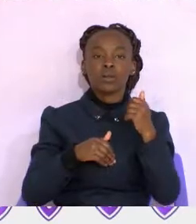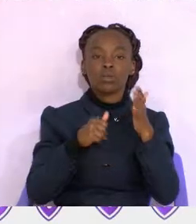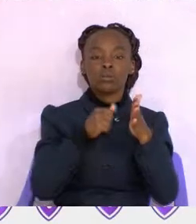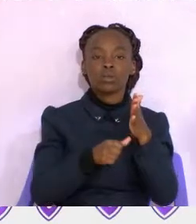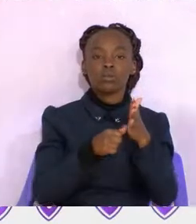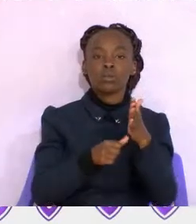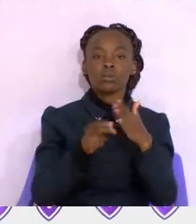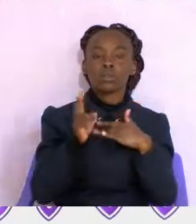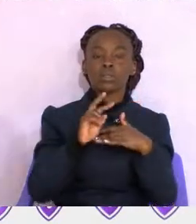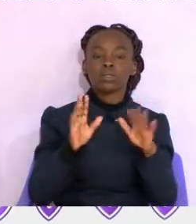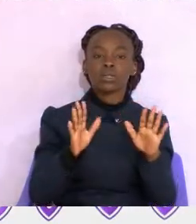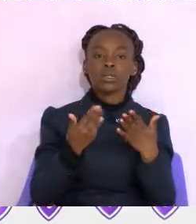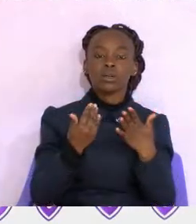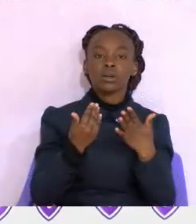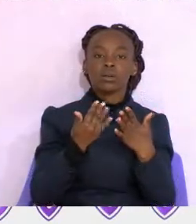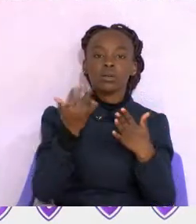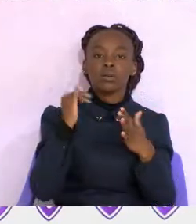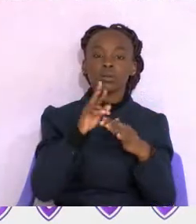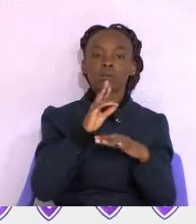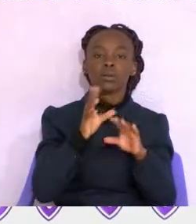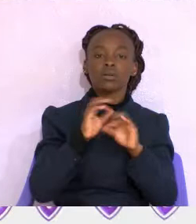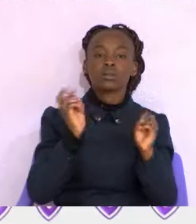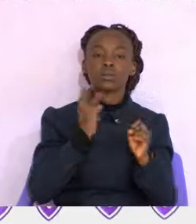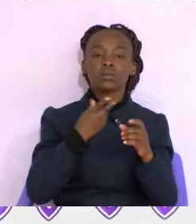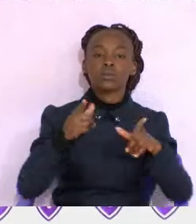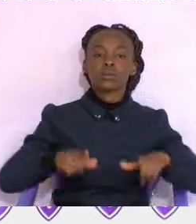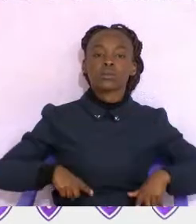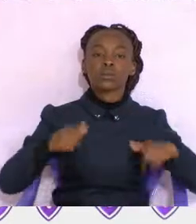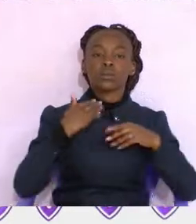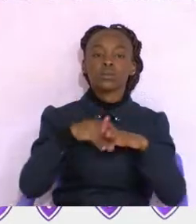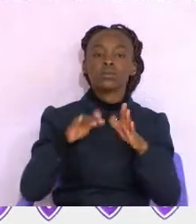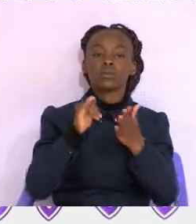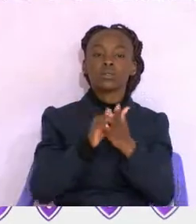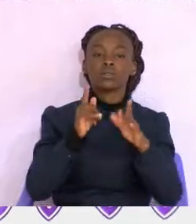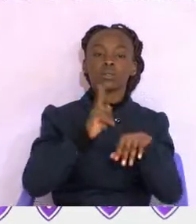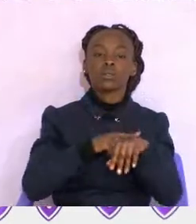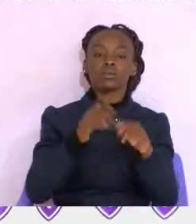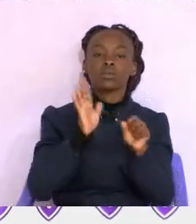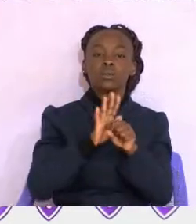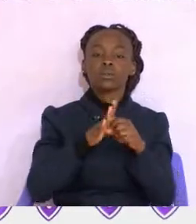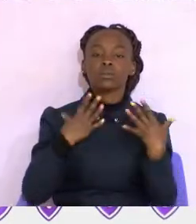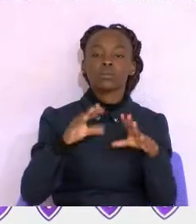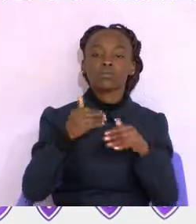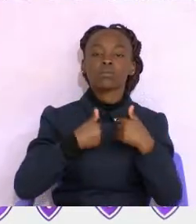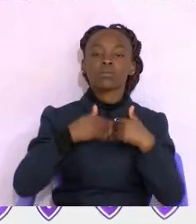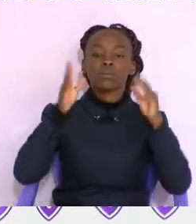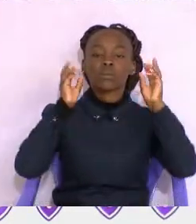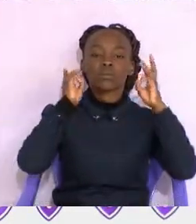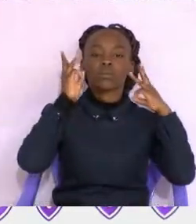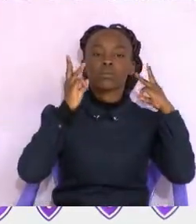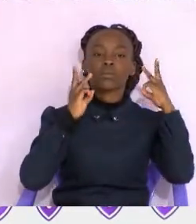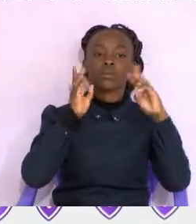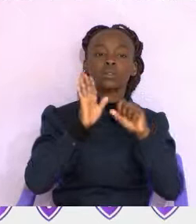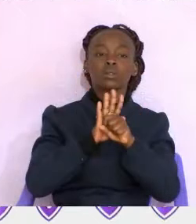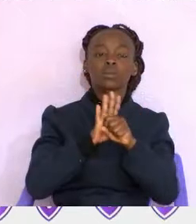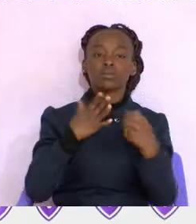gani. Na wapendwa, tunaishi chini ya jua kwa majira kama hayo. Idadi kubwa ya watu wamejawa na wasiwasi. Idadi